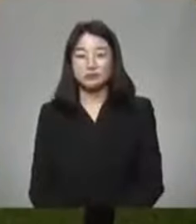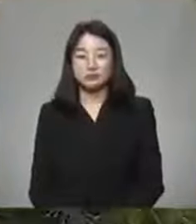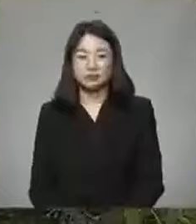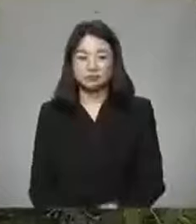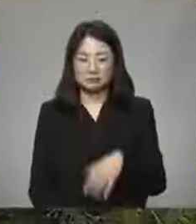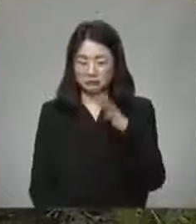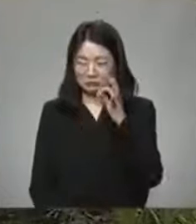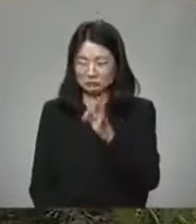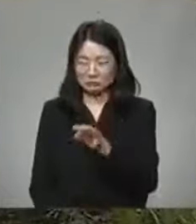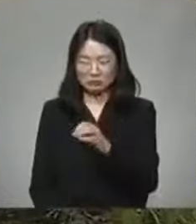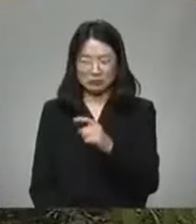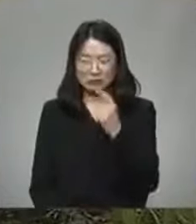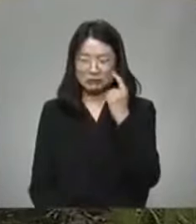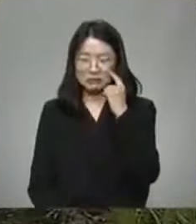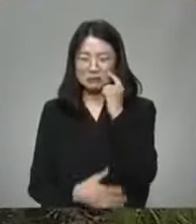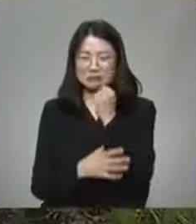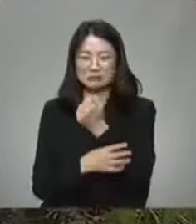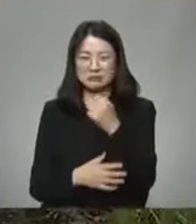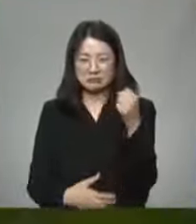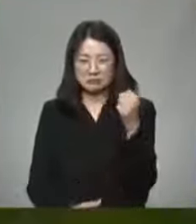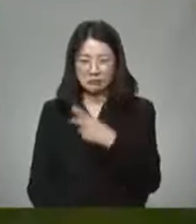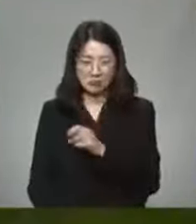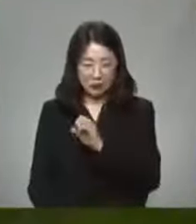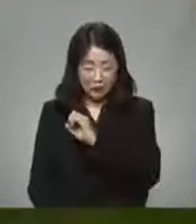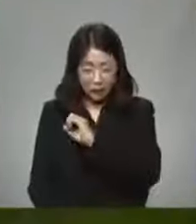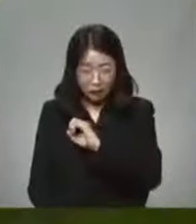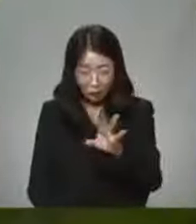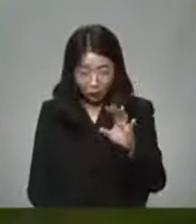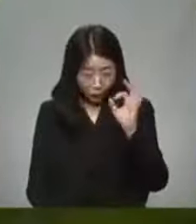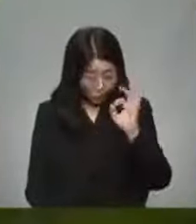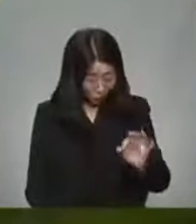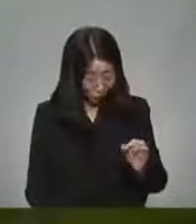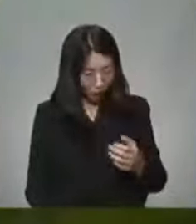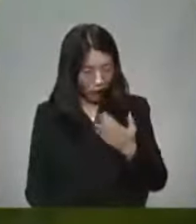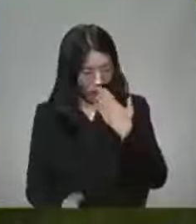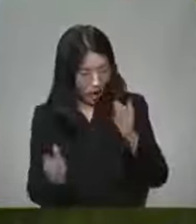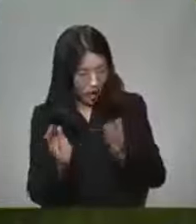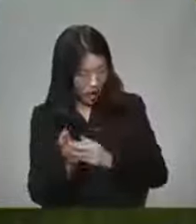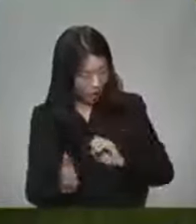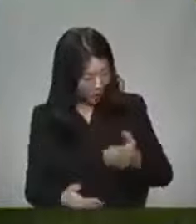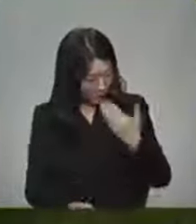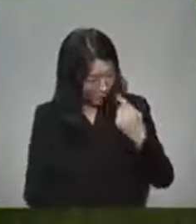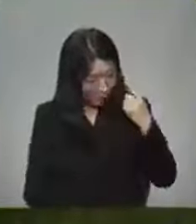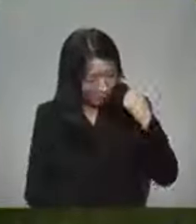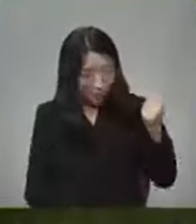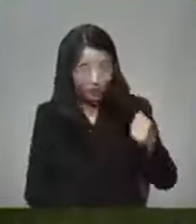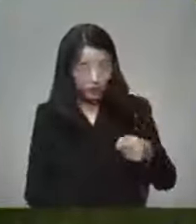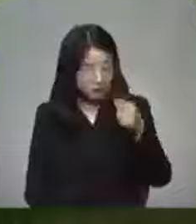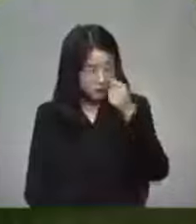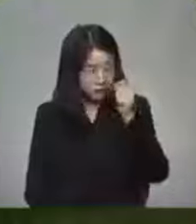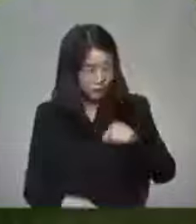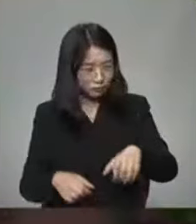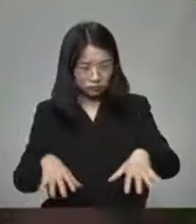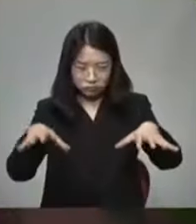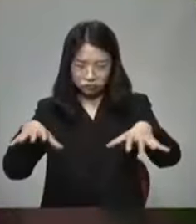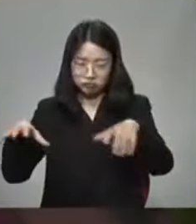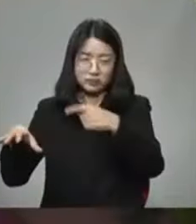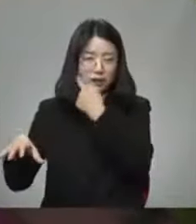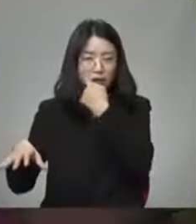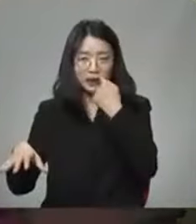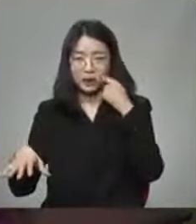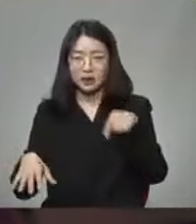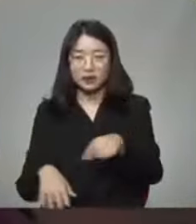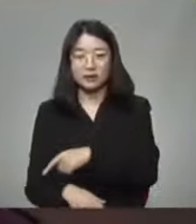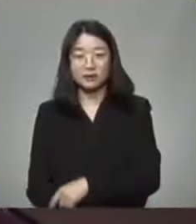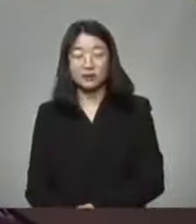좋은 말 것도 없고 그리고 버린 걸 보면은 버려도 된다는 생각을 하는지 예 점점 늘어나는 거 같아요 쓰레기가